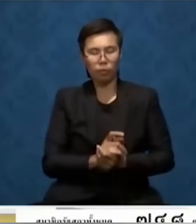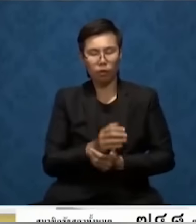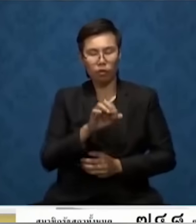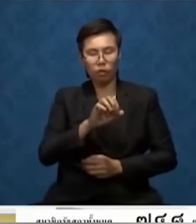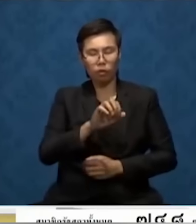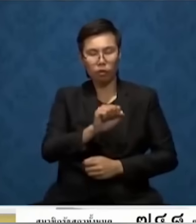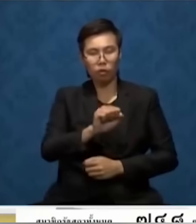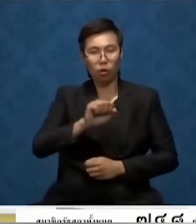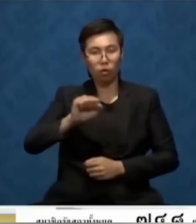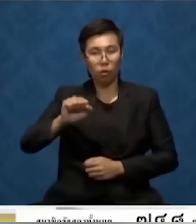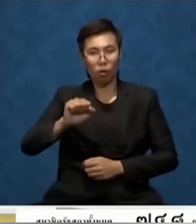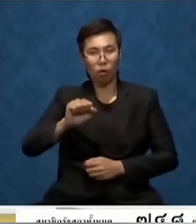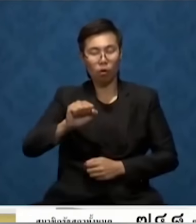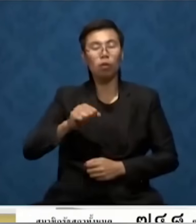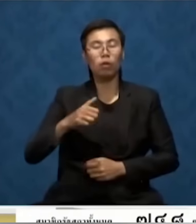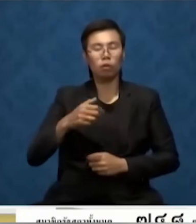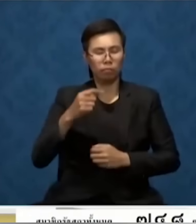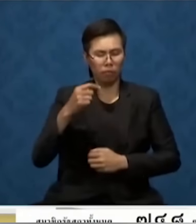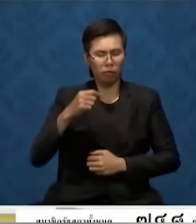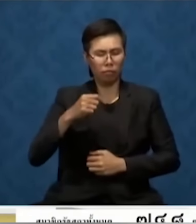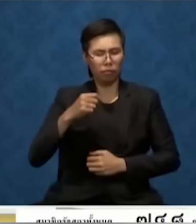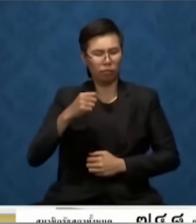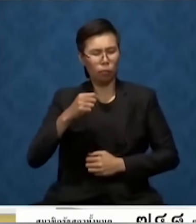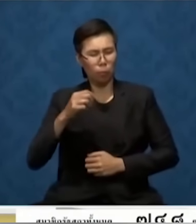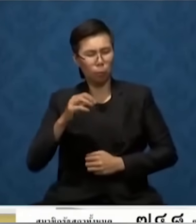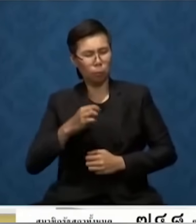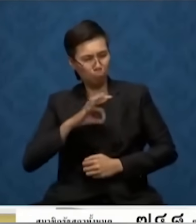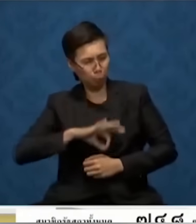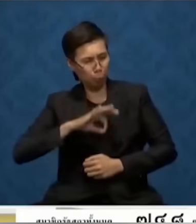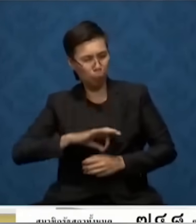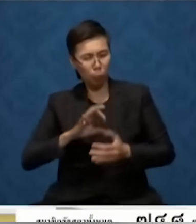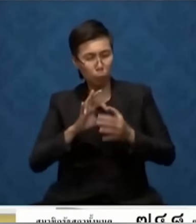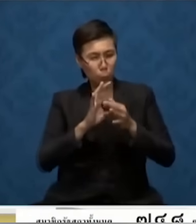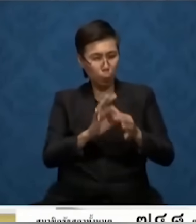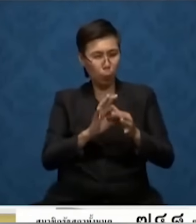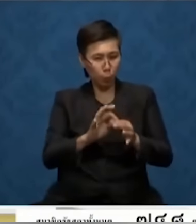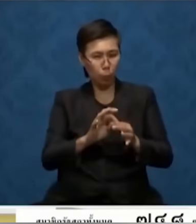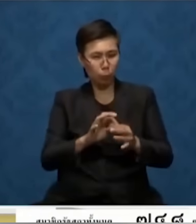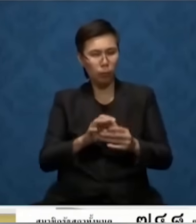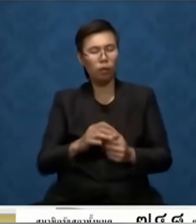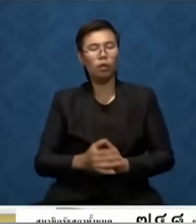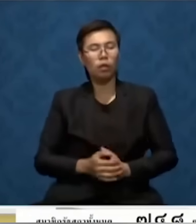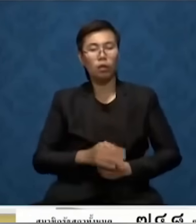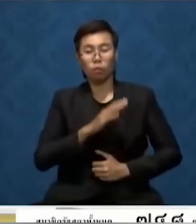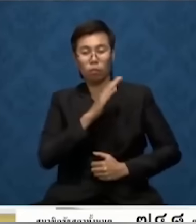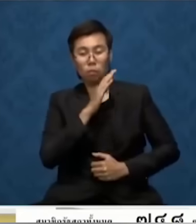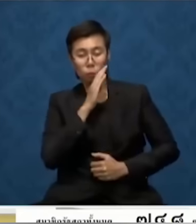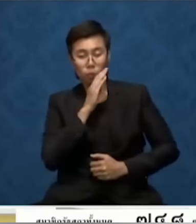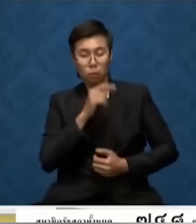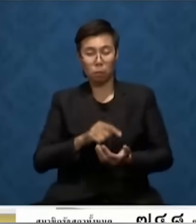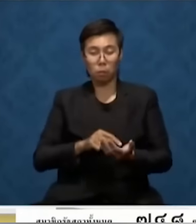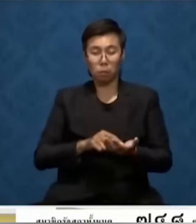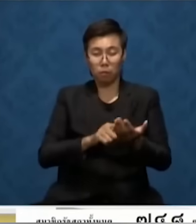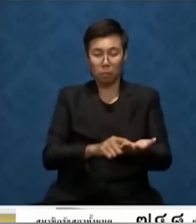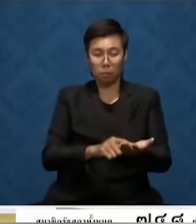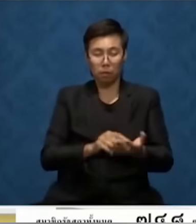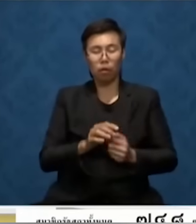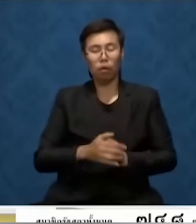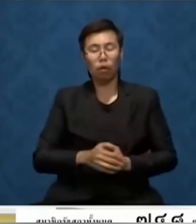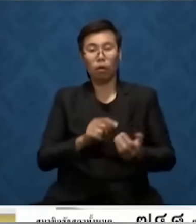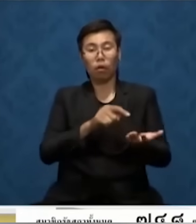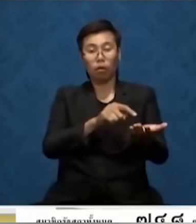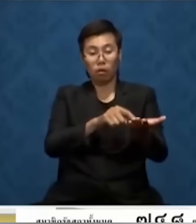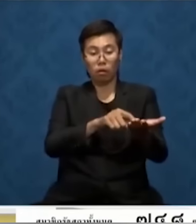อบก็มีข้อห่วงใยแล้วก็ยื่นข้อเสนอว่าถ้าถอยในประเด็นดังกล่า